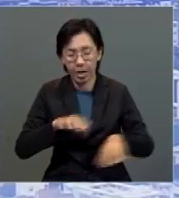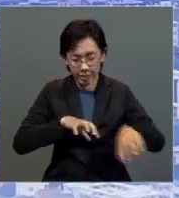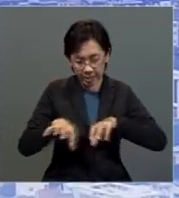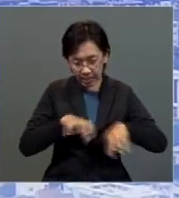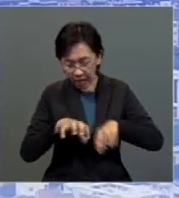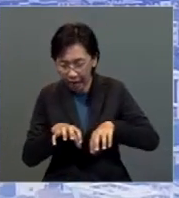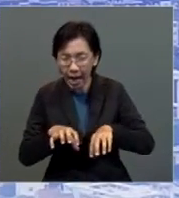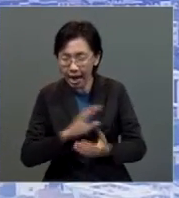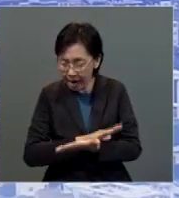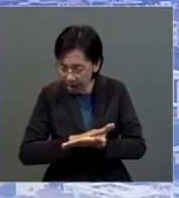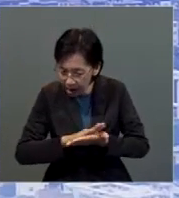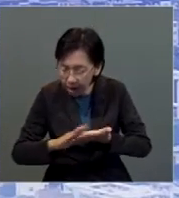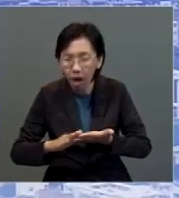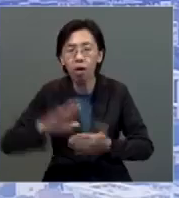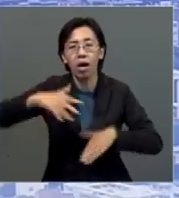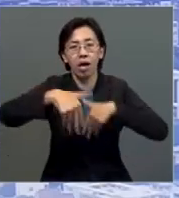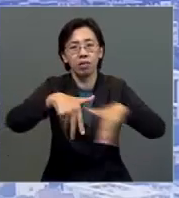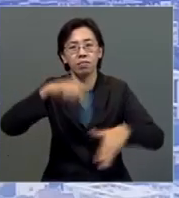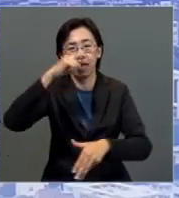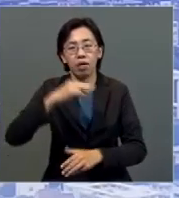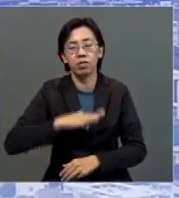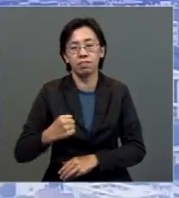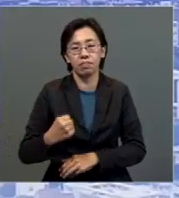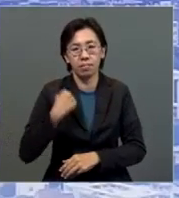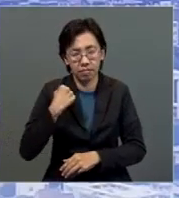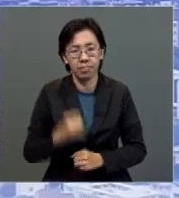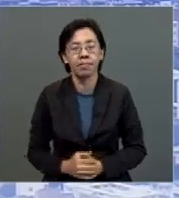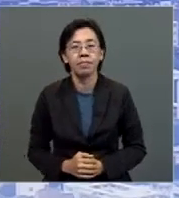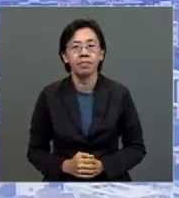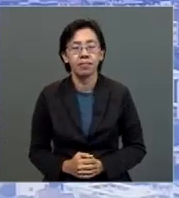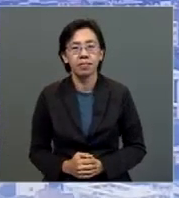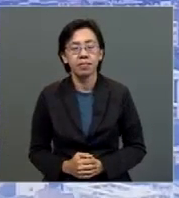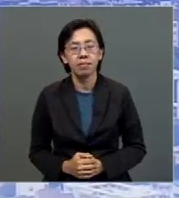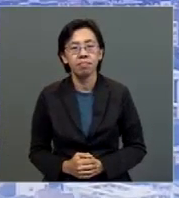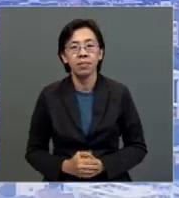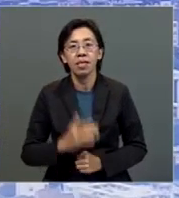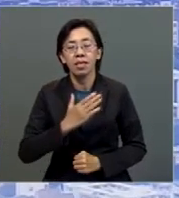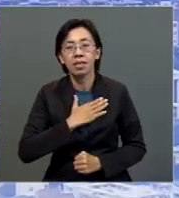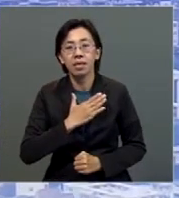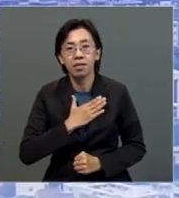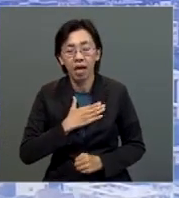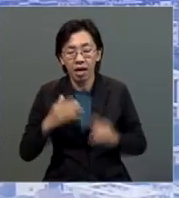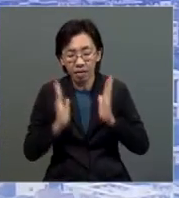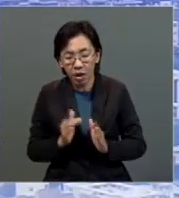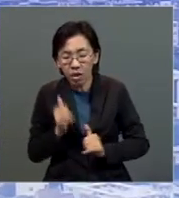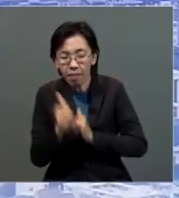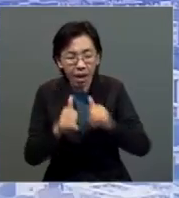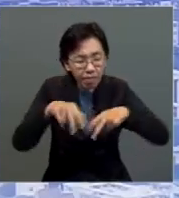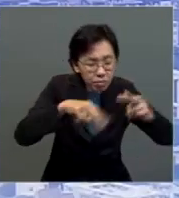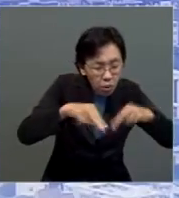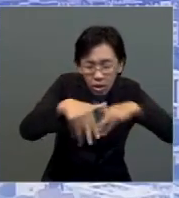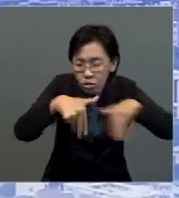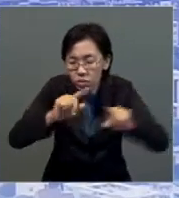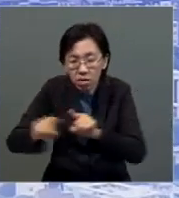พื่อให้เกิดความมั่นใจแล้วก็มาดูการทำในเรื่องของ Active Case Finding ที่อยู่ในจังหวัดต่าง